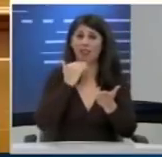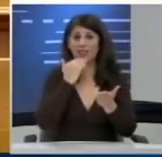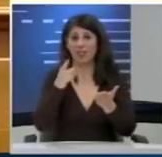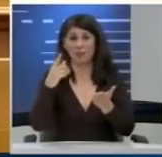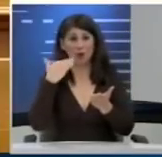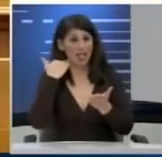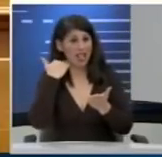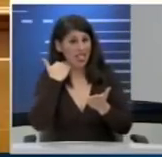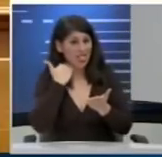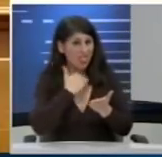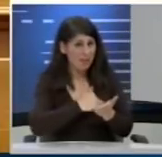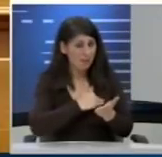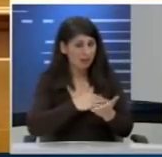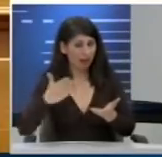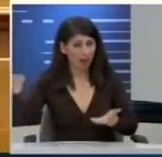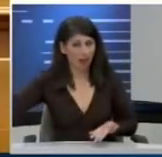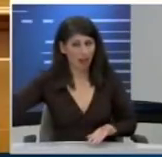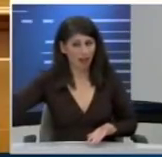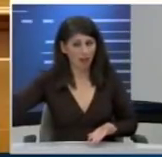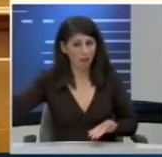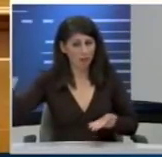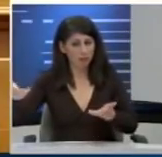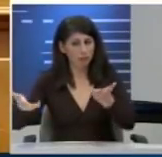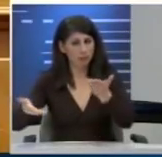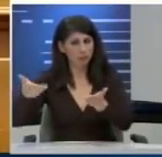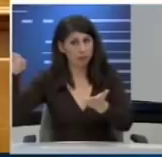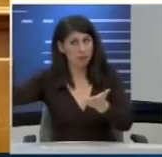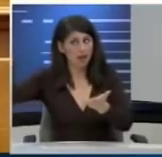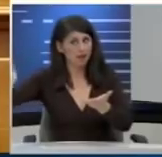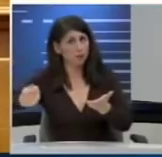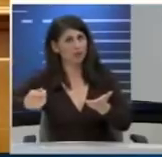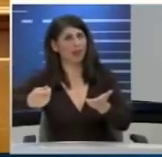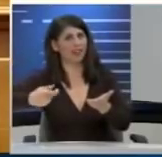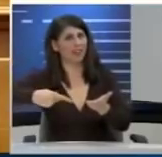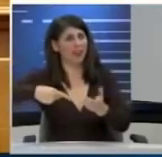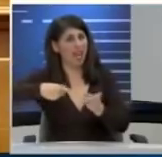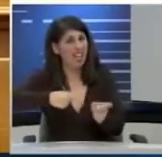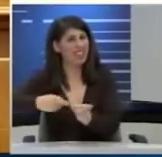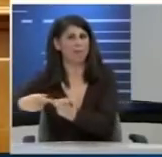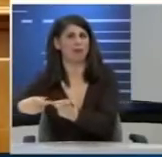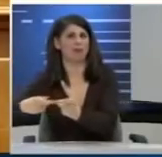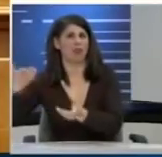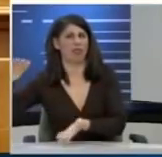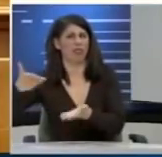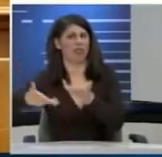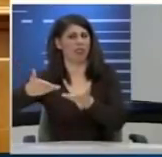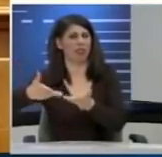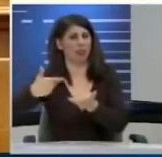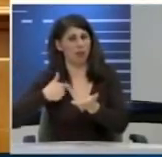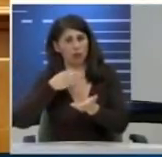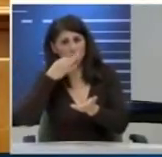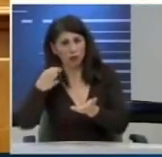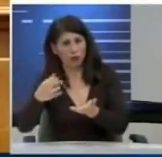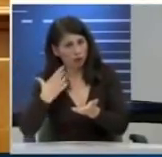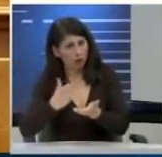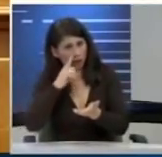θύματα να εξισώνονται με τους θύτες. Και το λέω αυτό, έχω υποχρέωση